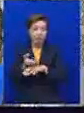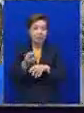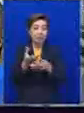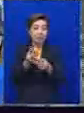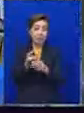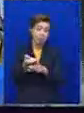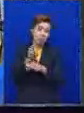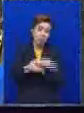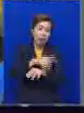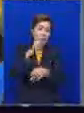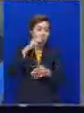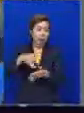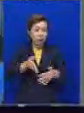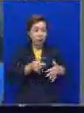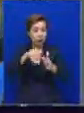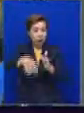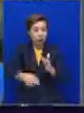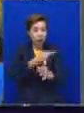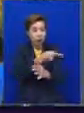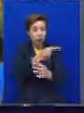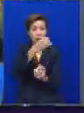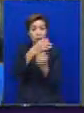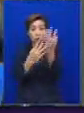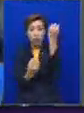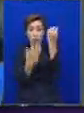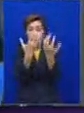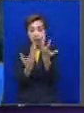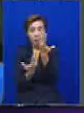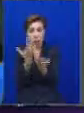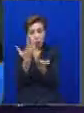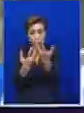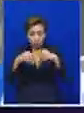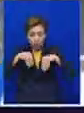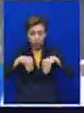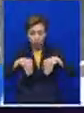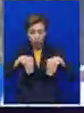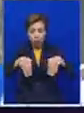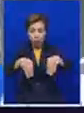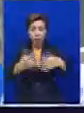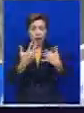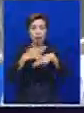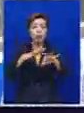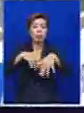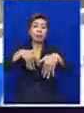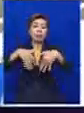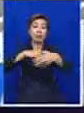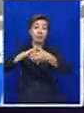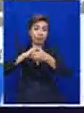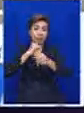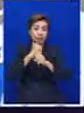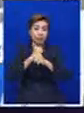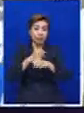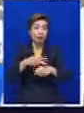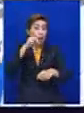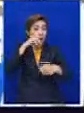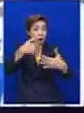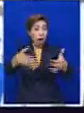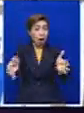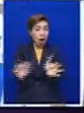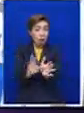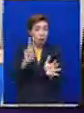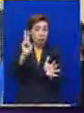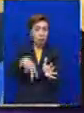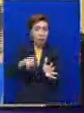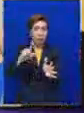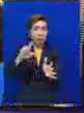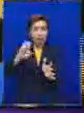คลองบาง200และร่วมปลูกต้นไม้กับหญ้าแฝดกับประชาชนในพื้นที่พร้อมมอบถังน้ำขนาด 2,000 ลิตรจำนวน